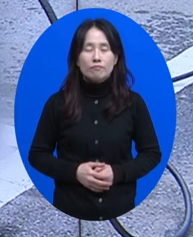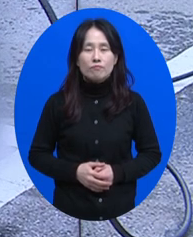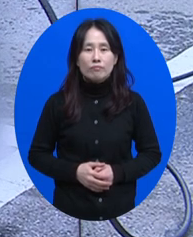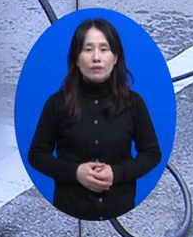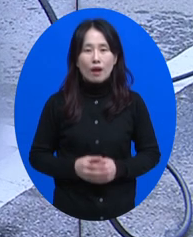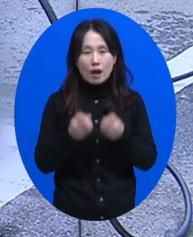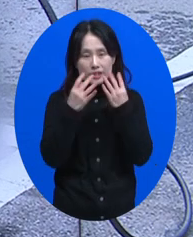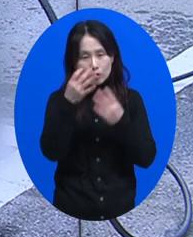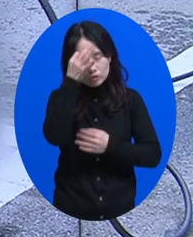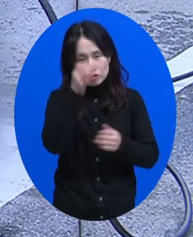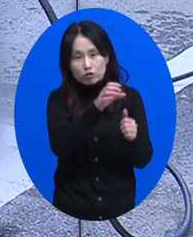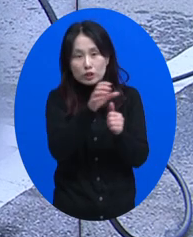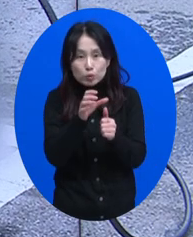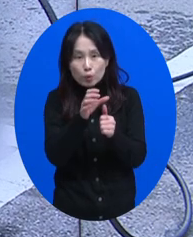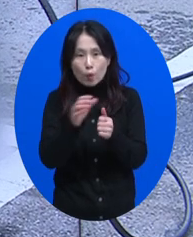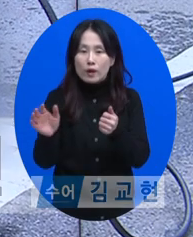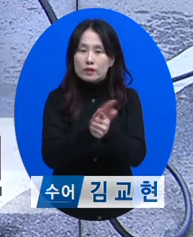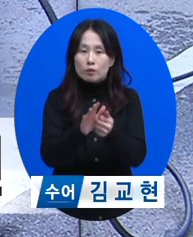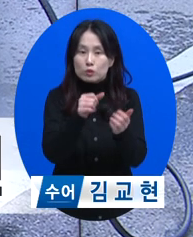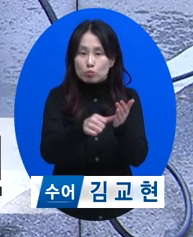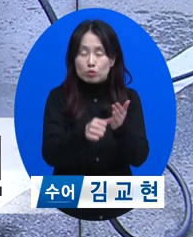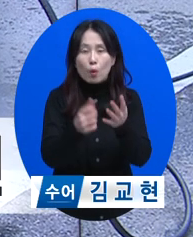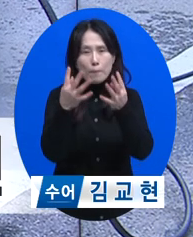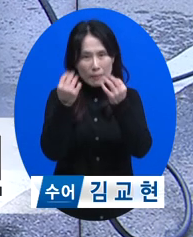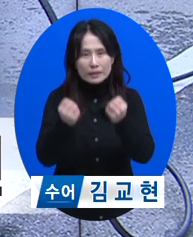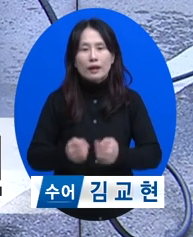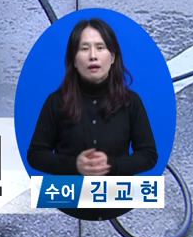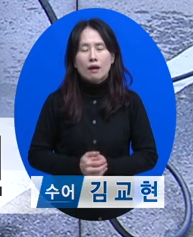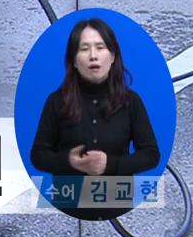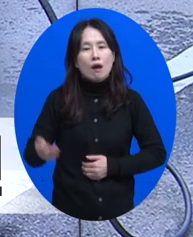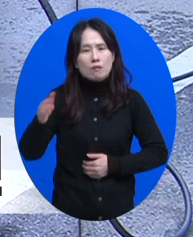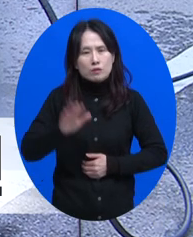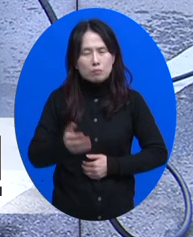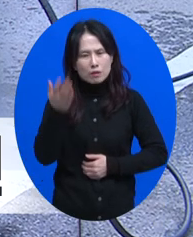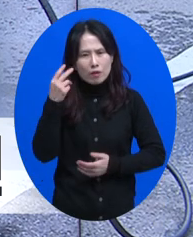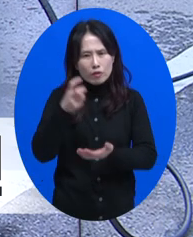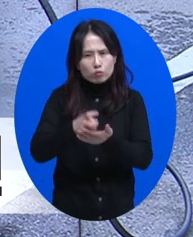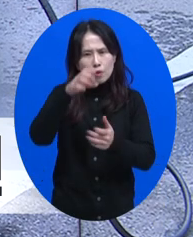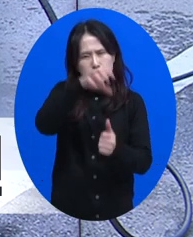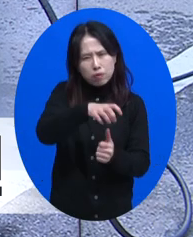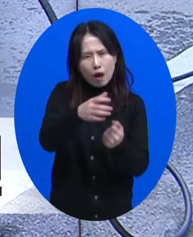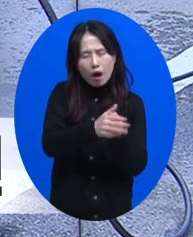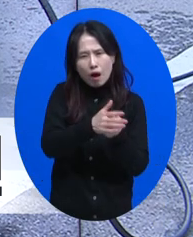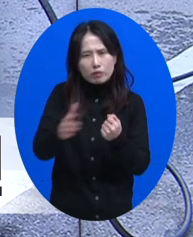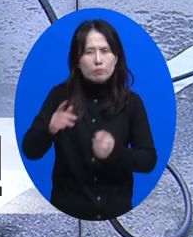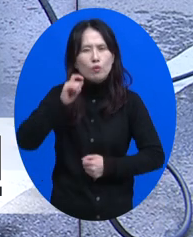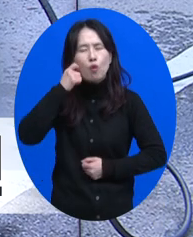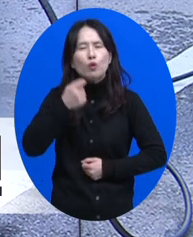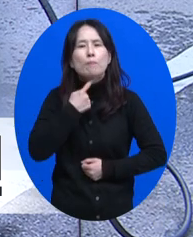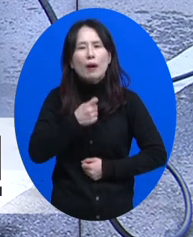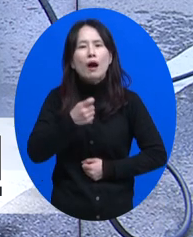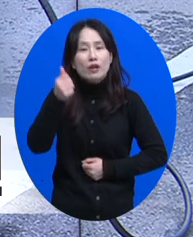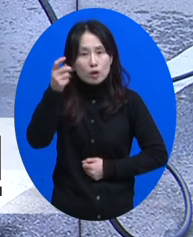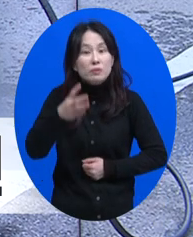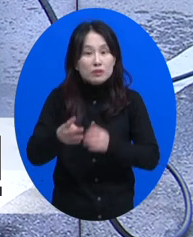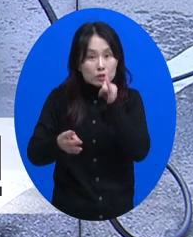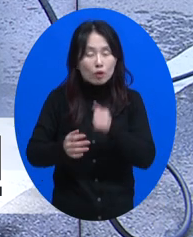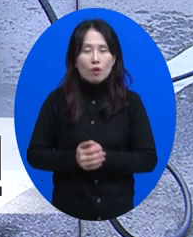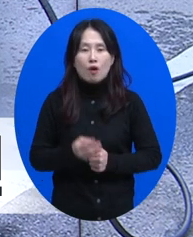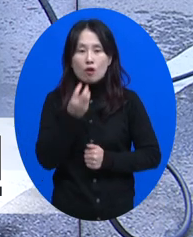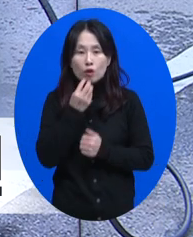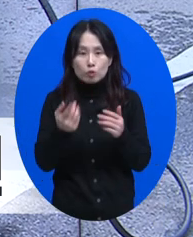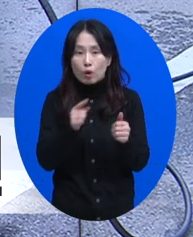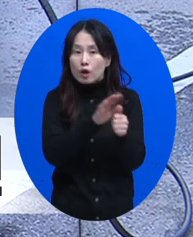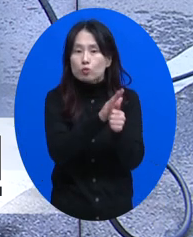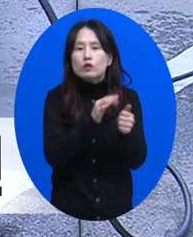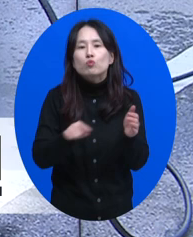요즘 신기술을 적용한 서비스나 제품들이 많습니다 하지만 기존 규제 부딪쳐 어려움을 겪는 경우가 있는데요 경기도가 이들을